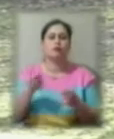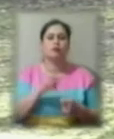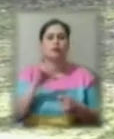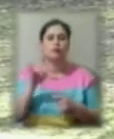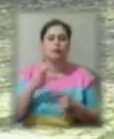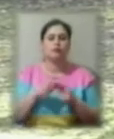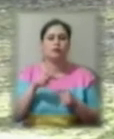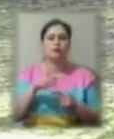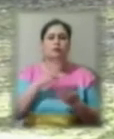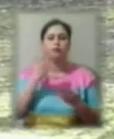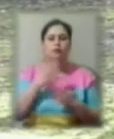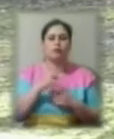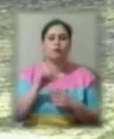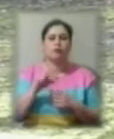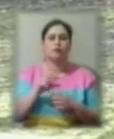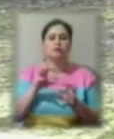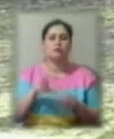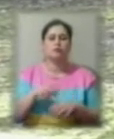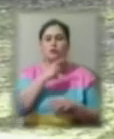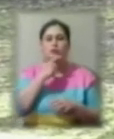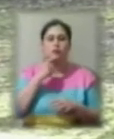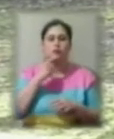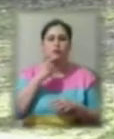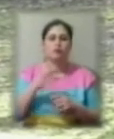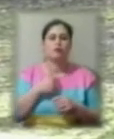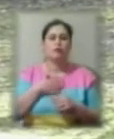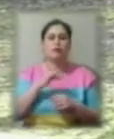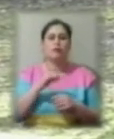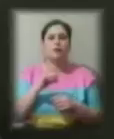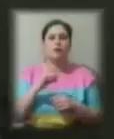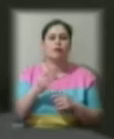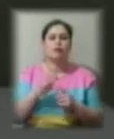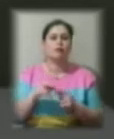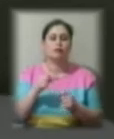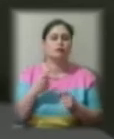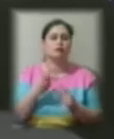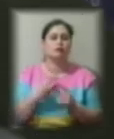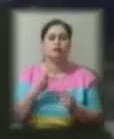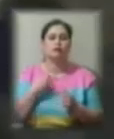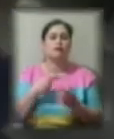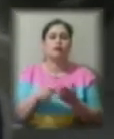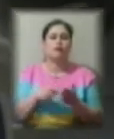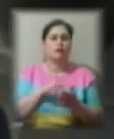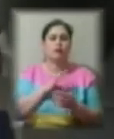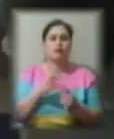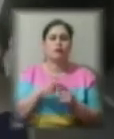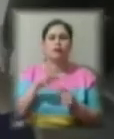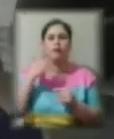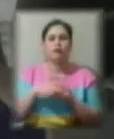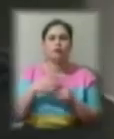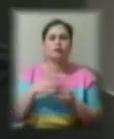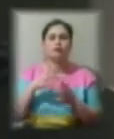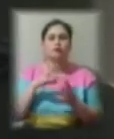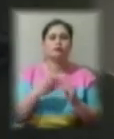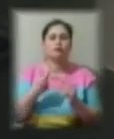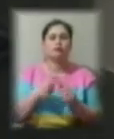указ президента Росії про наше помилування, теж якось віри не було. Усвідомлення того, що все ж таки це відбулося, і що